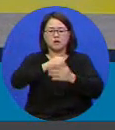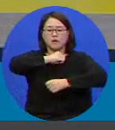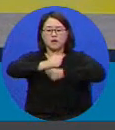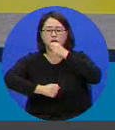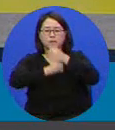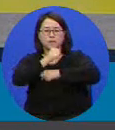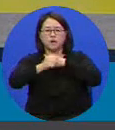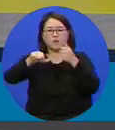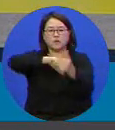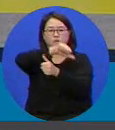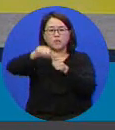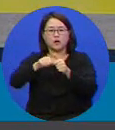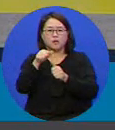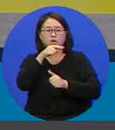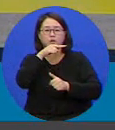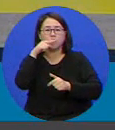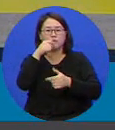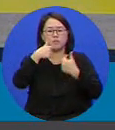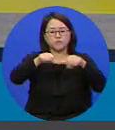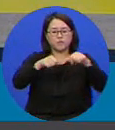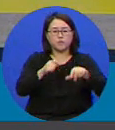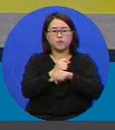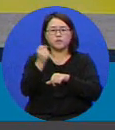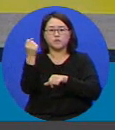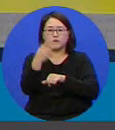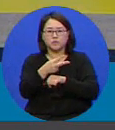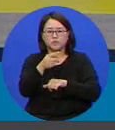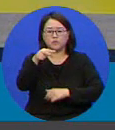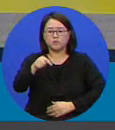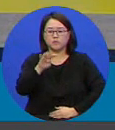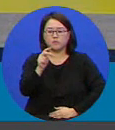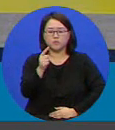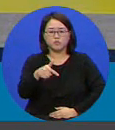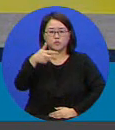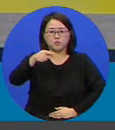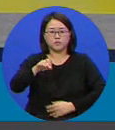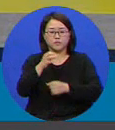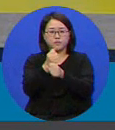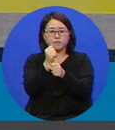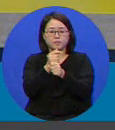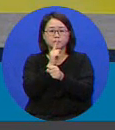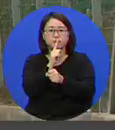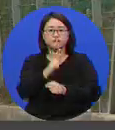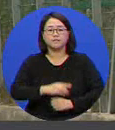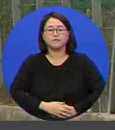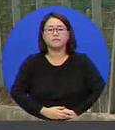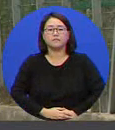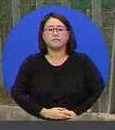수목장을 만들고 있다며 주민들이 반발하고 있습니다. 나금동 기자입니다.